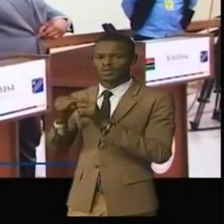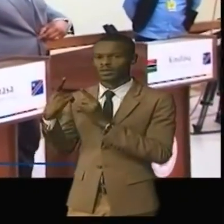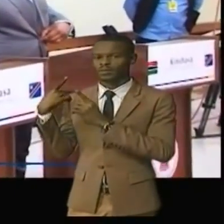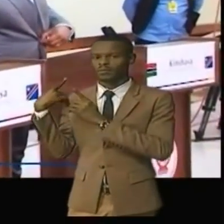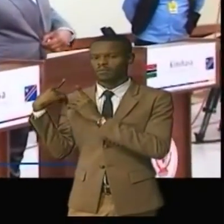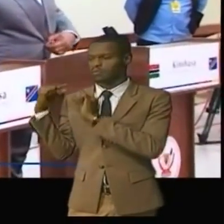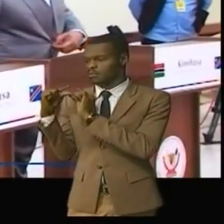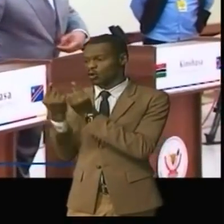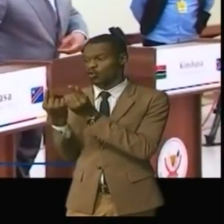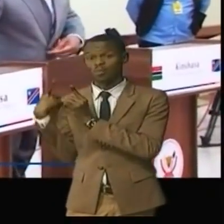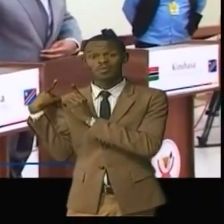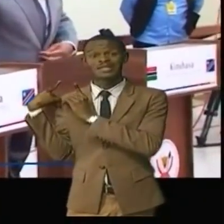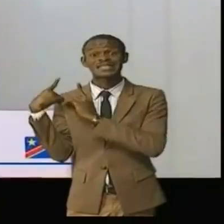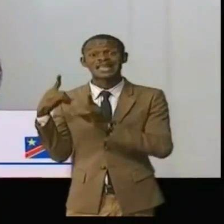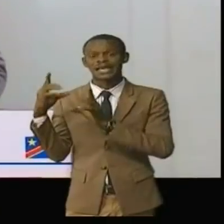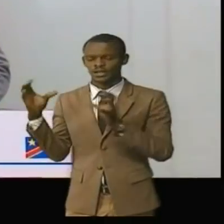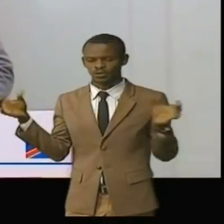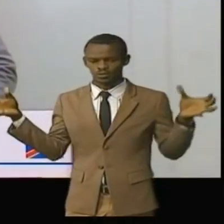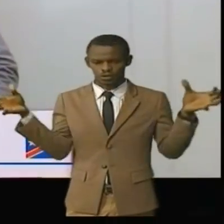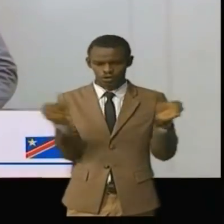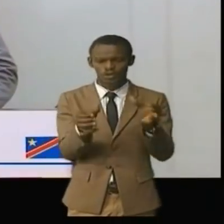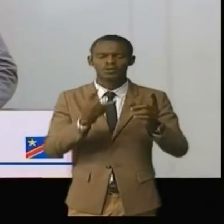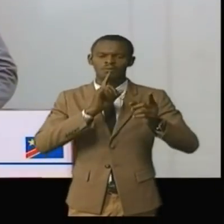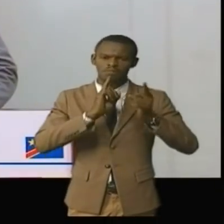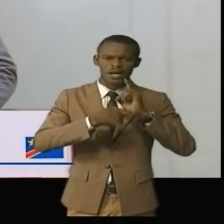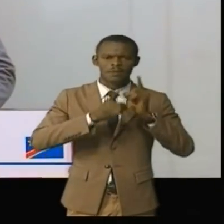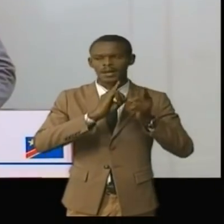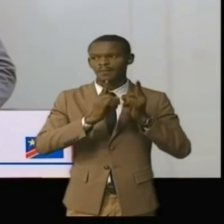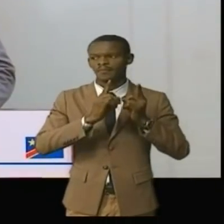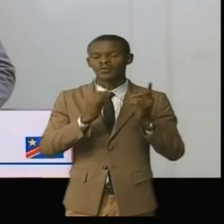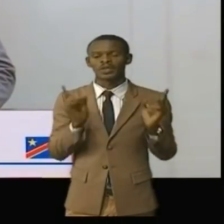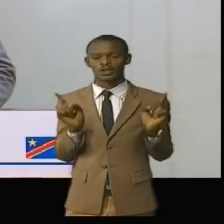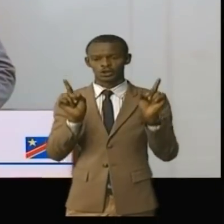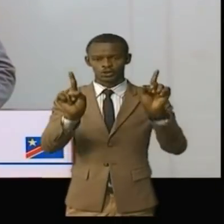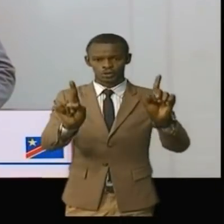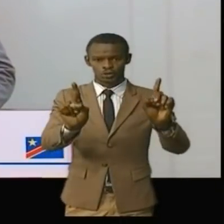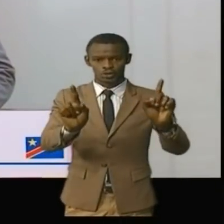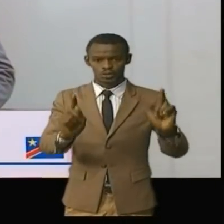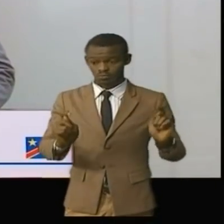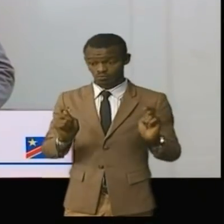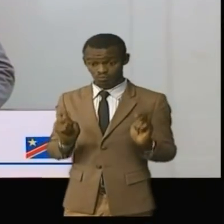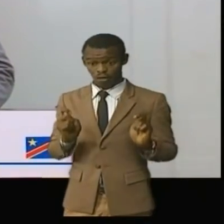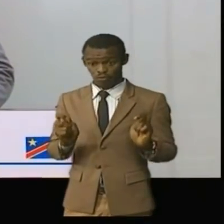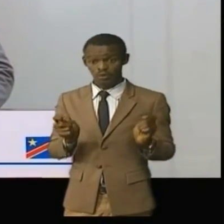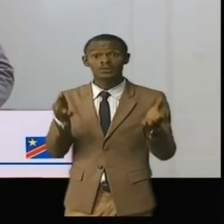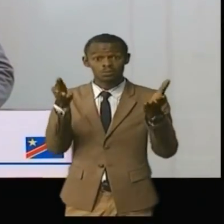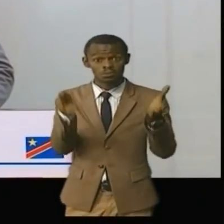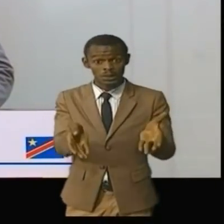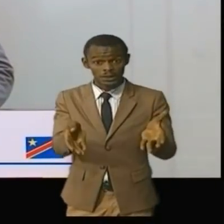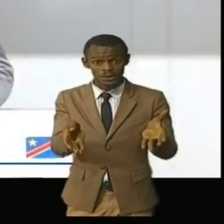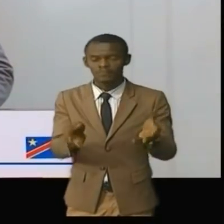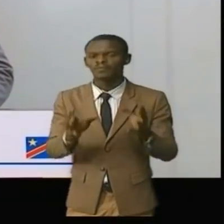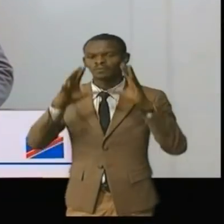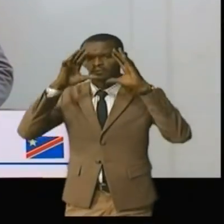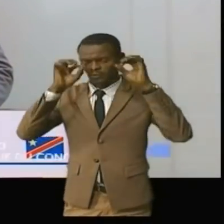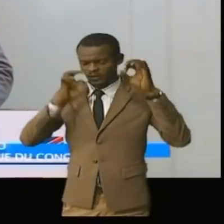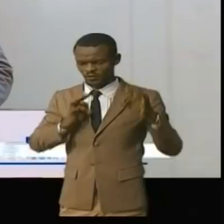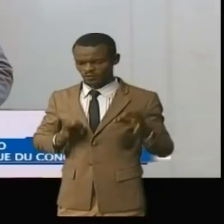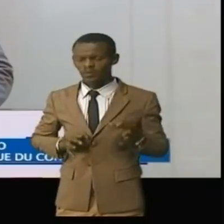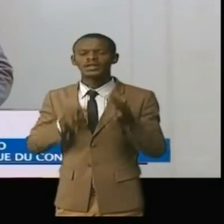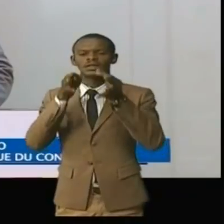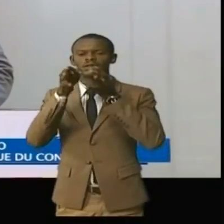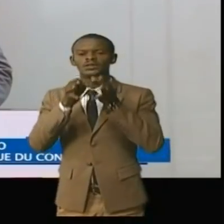respectives. Devant la presse, à l'issue des échanges, le président de la République les a qualifiés de chaleureux et de